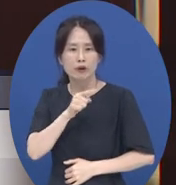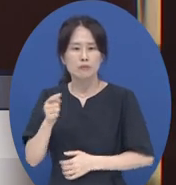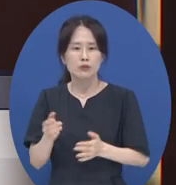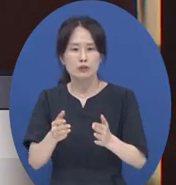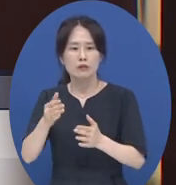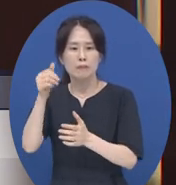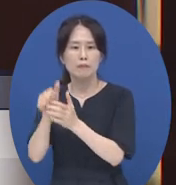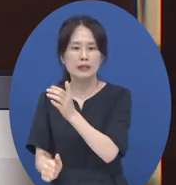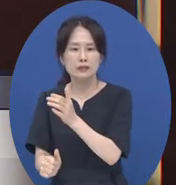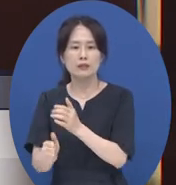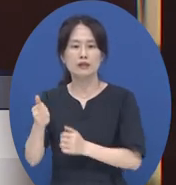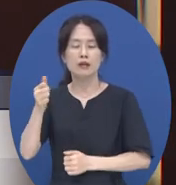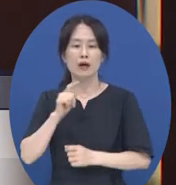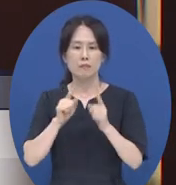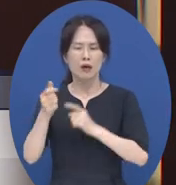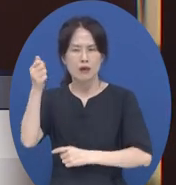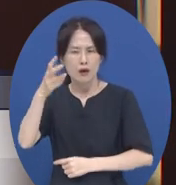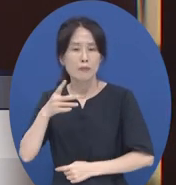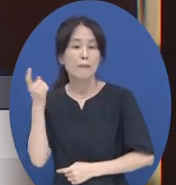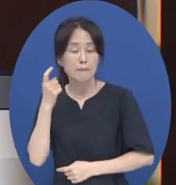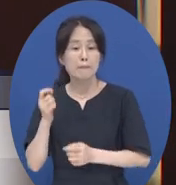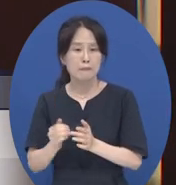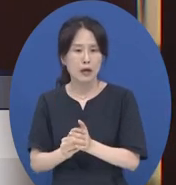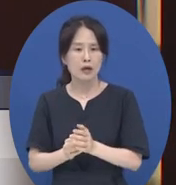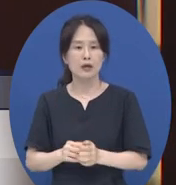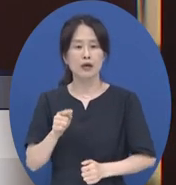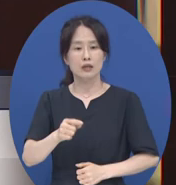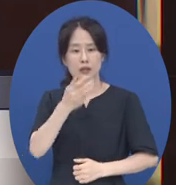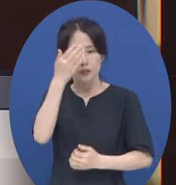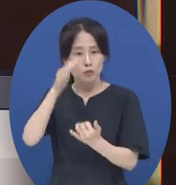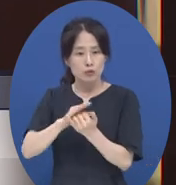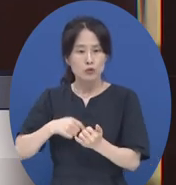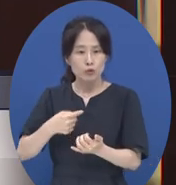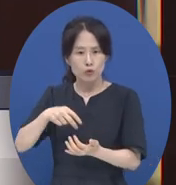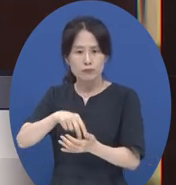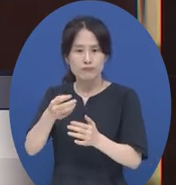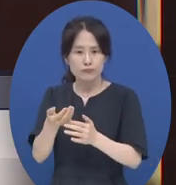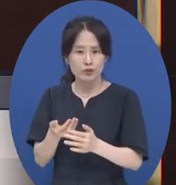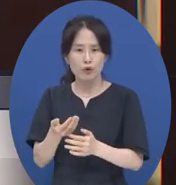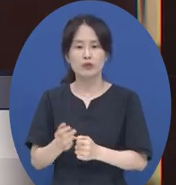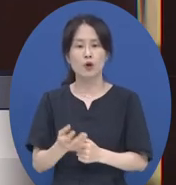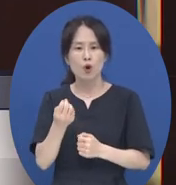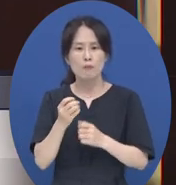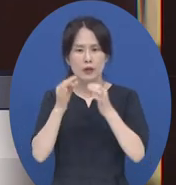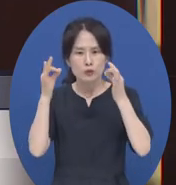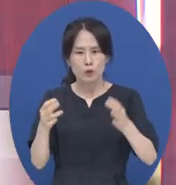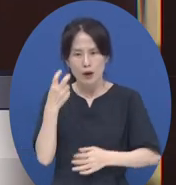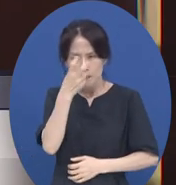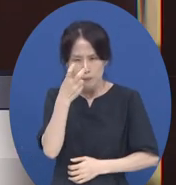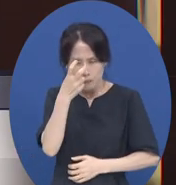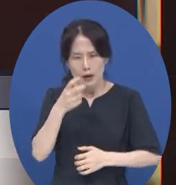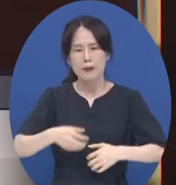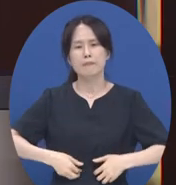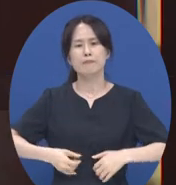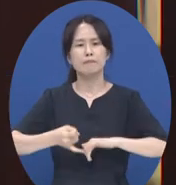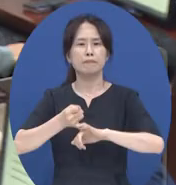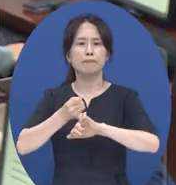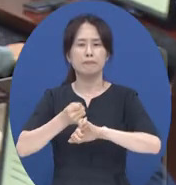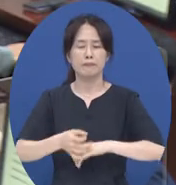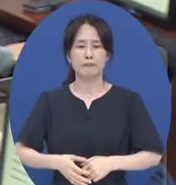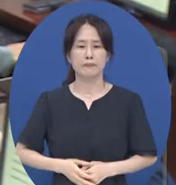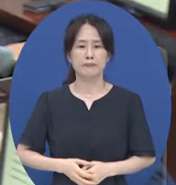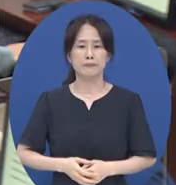나쁜 길로 간다는 말을 여러 차례 들었습니다. 이 아이들이 자립하기 전에 적어도 얼마간은 보살핌을 받아야